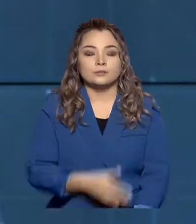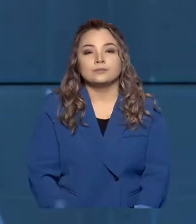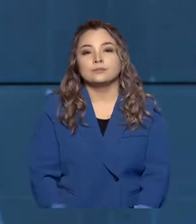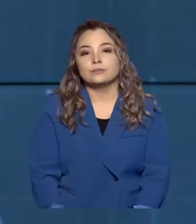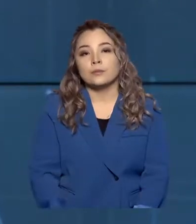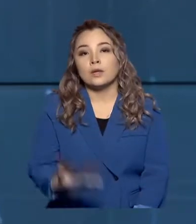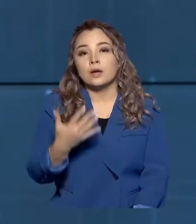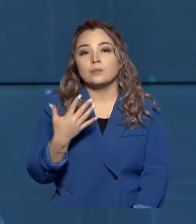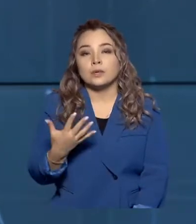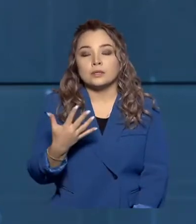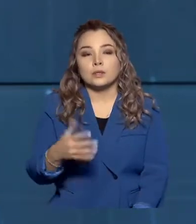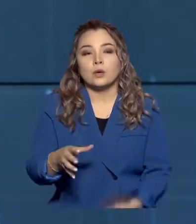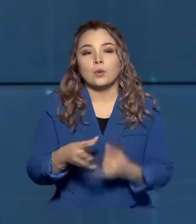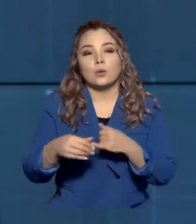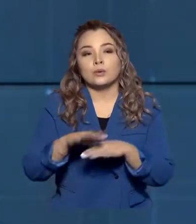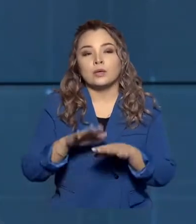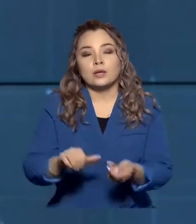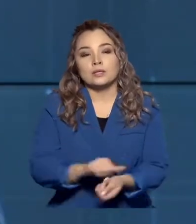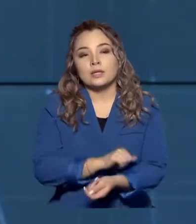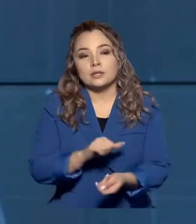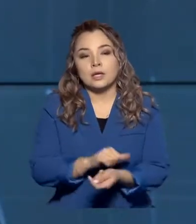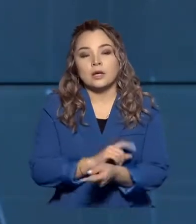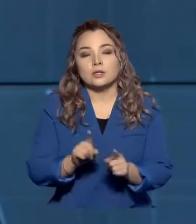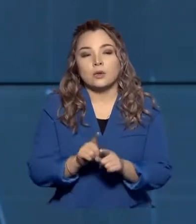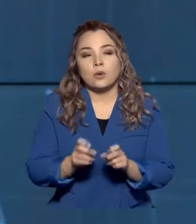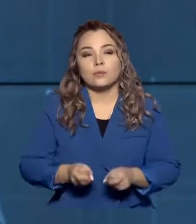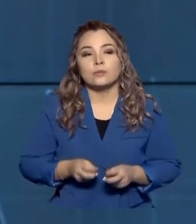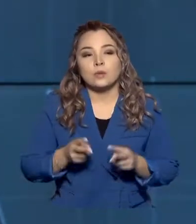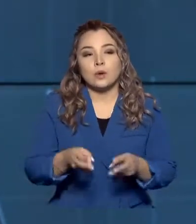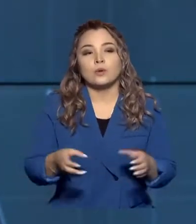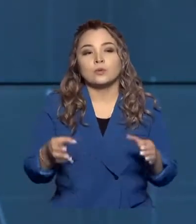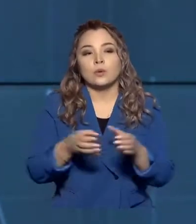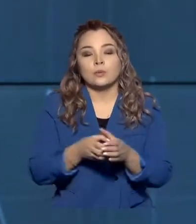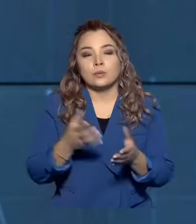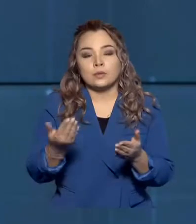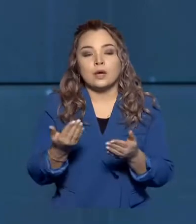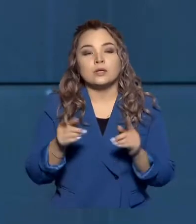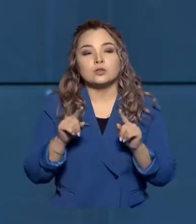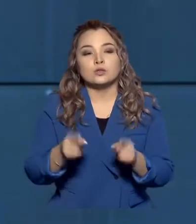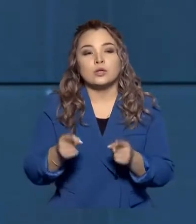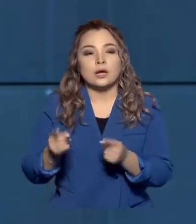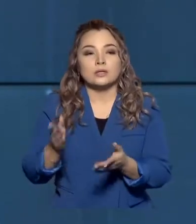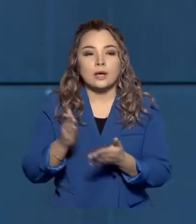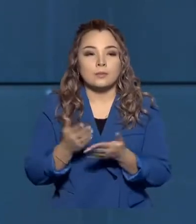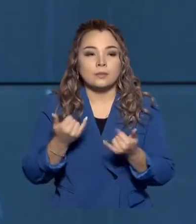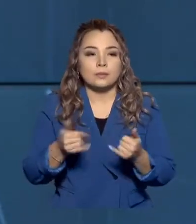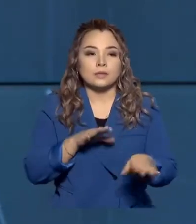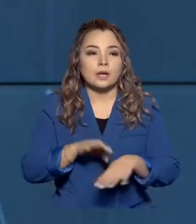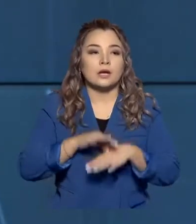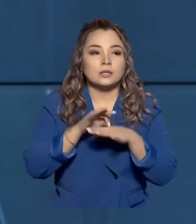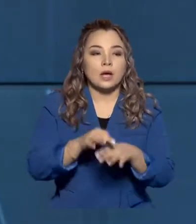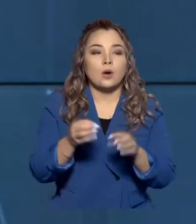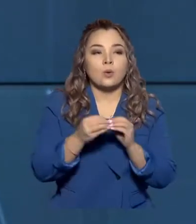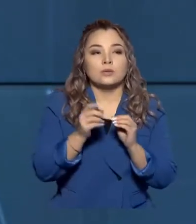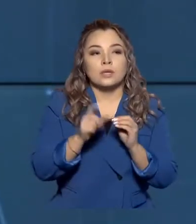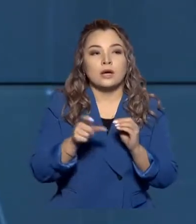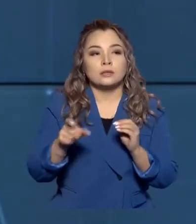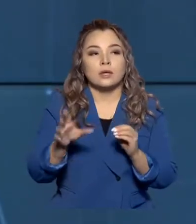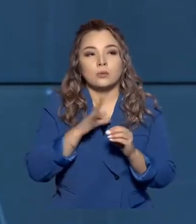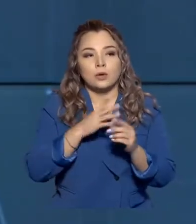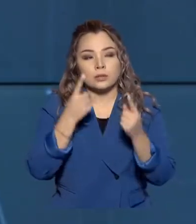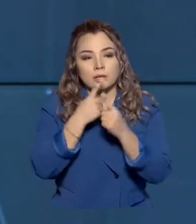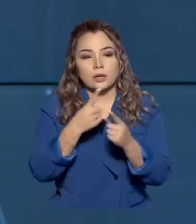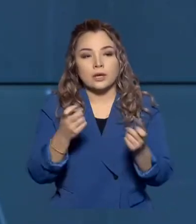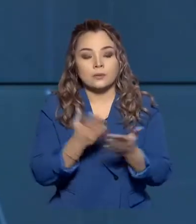Бес өңірде есірткі саудасын жолға қойған қылмыстық топ ұсталды. Есірткі қылмысына қарсы іс-қимыл департаменті қылмыстық топта 10 адам болғанын